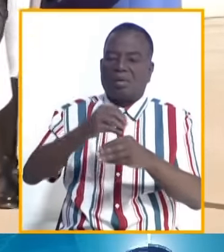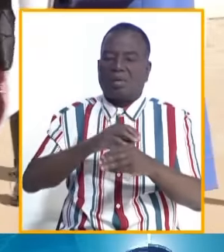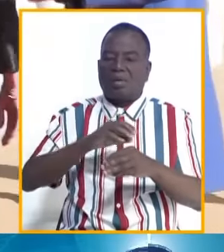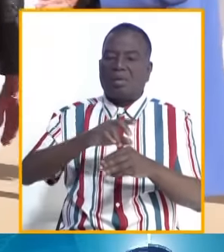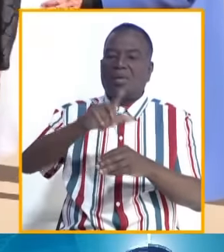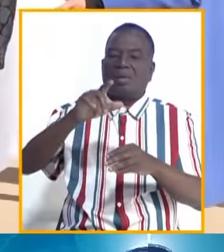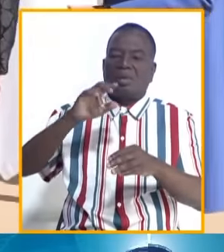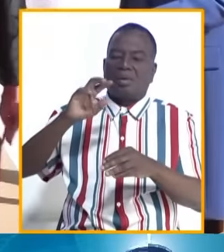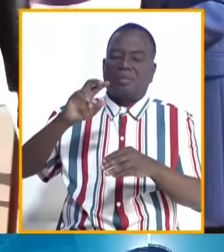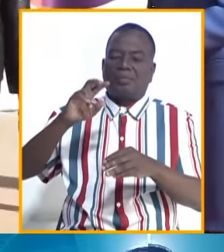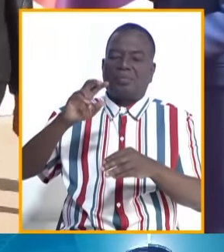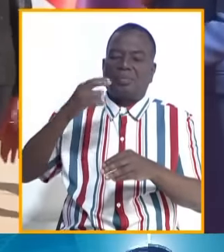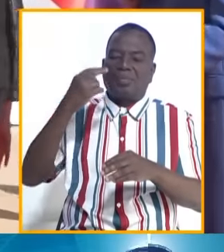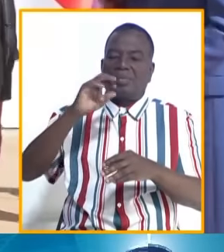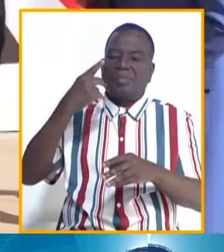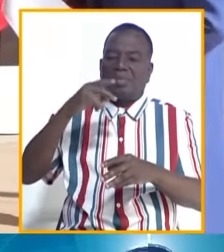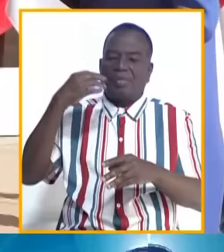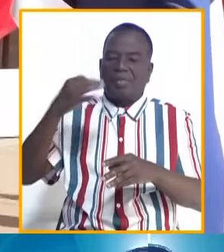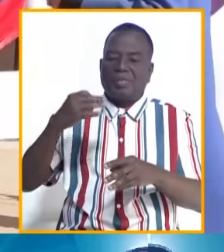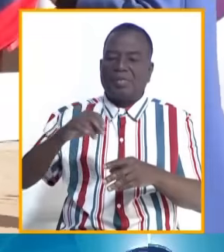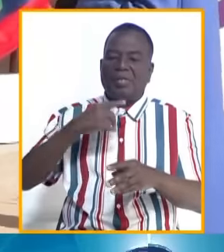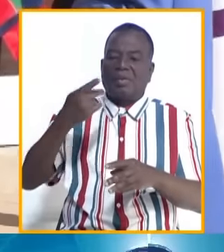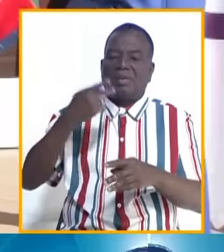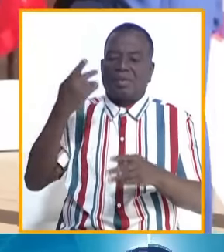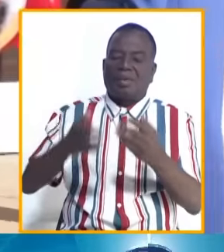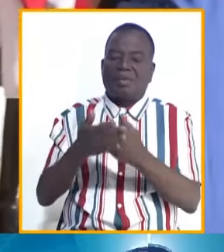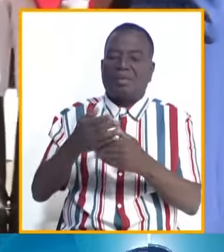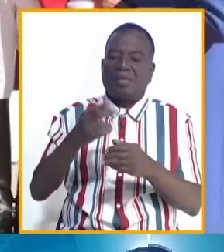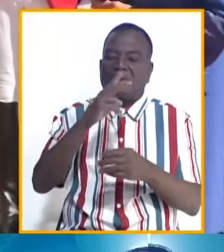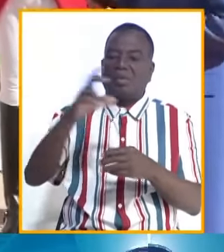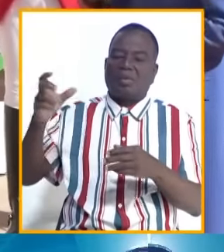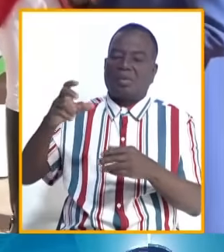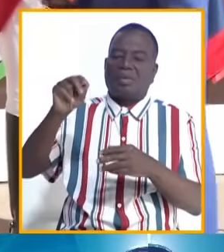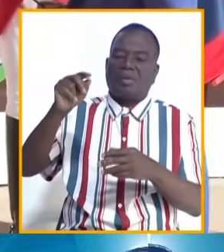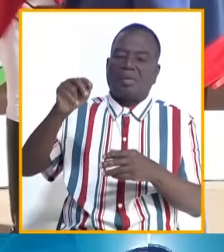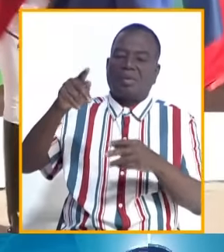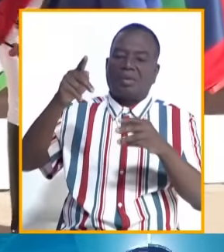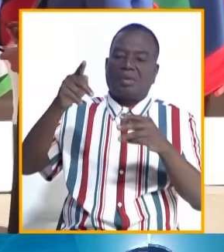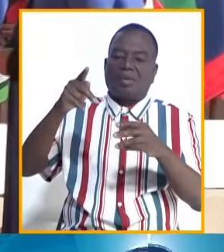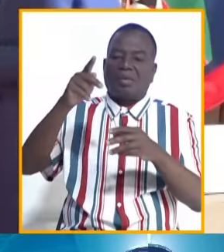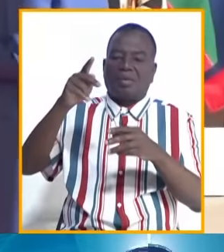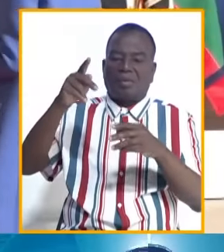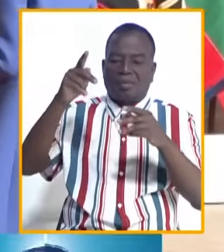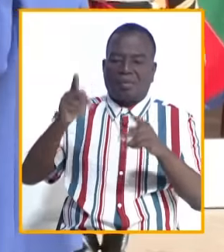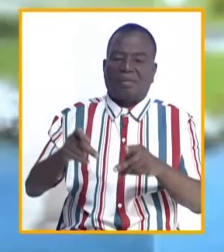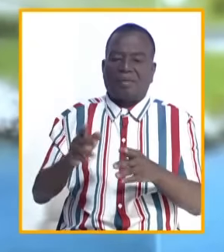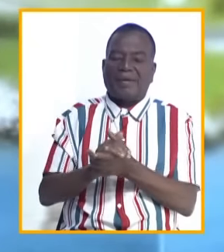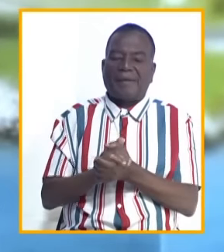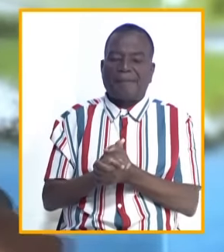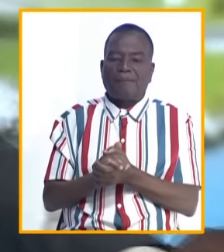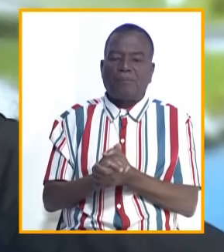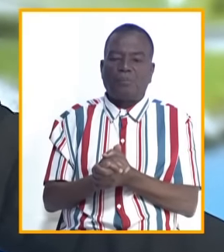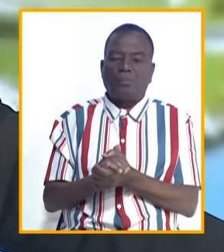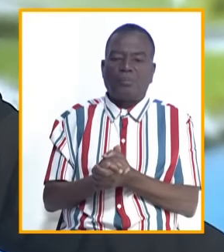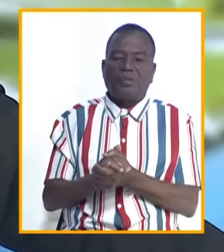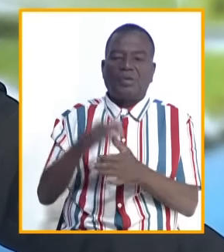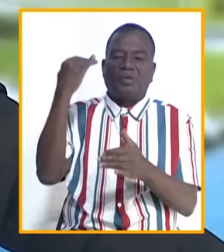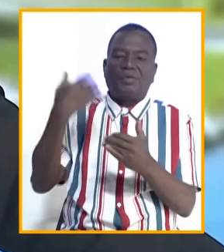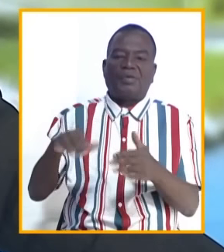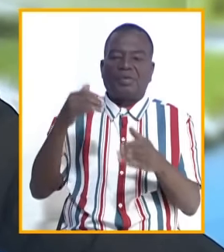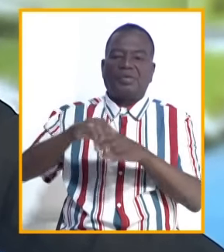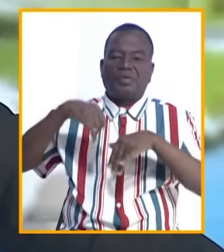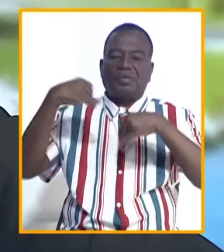ambition commune de promouvoir la langue française partout dans le monde. Le français est aujourd'hui parlé par 320 millions de personnes sur la